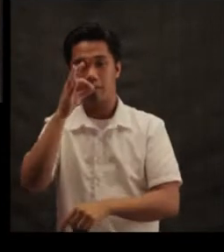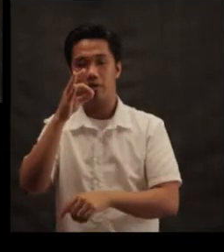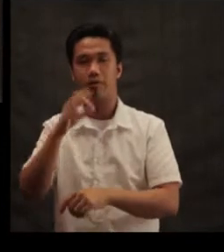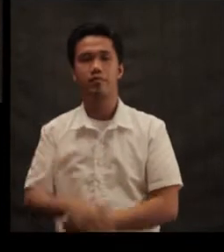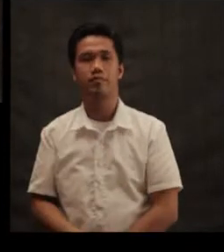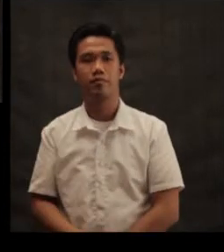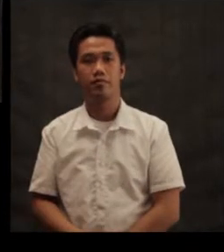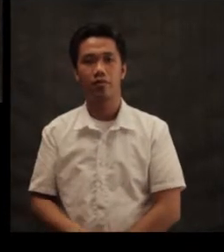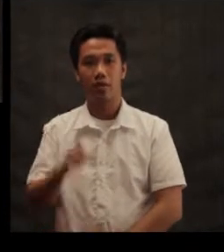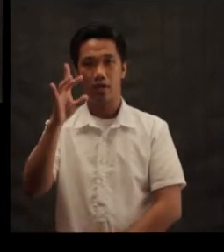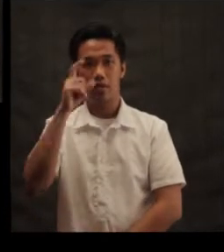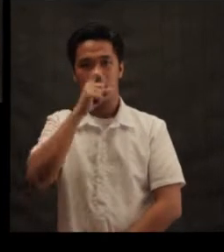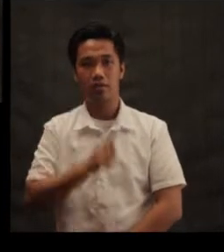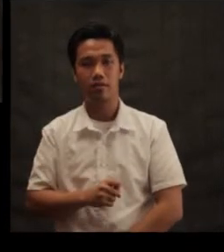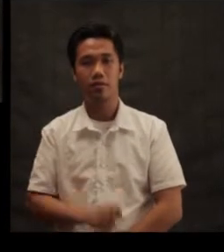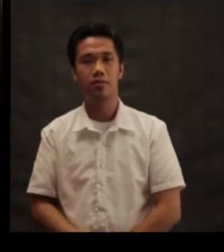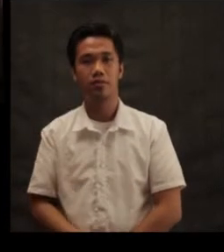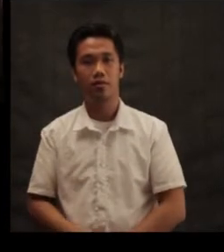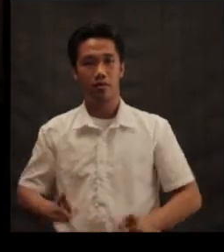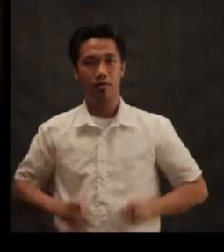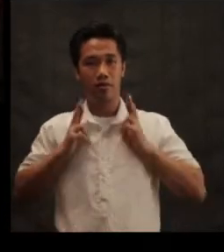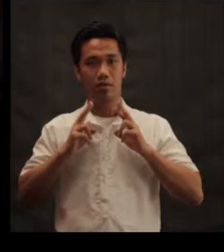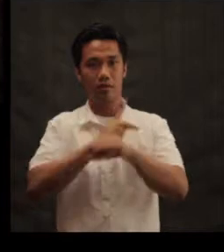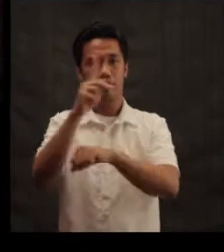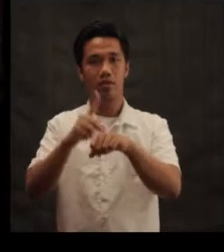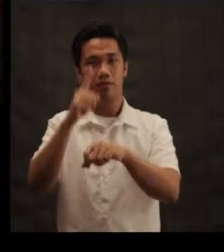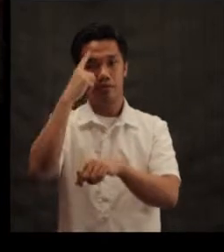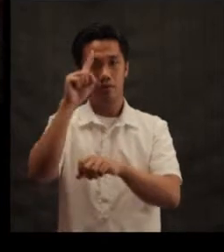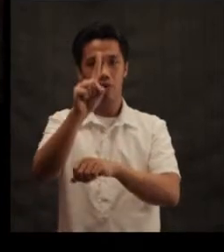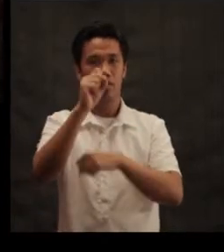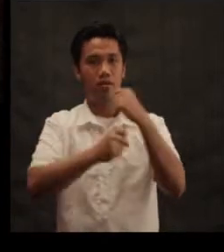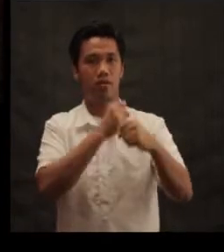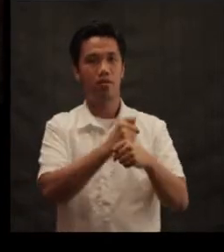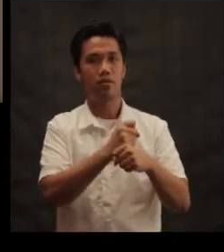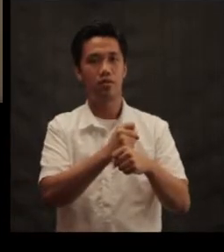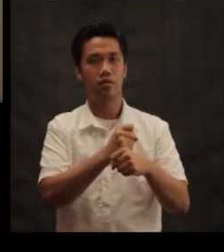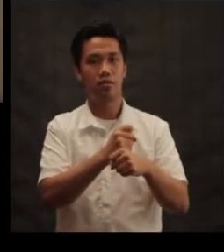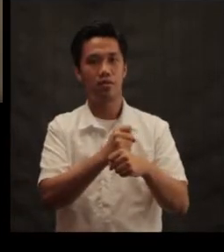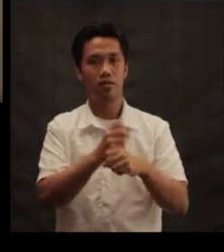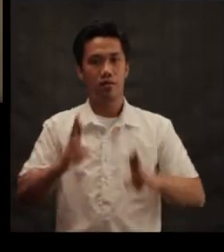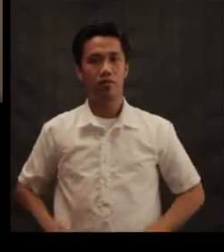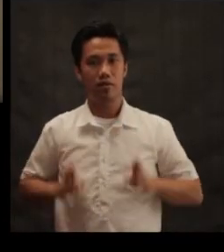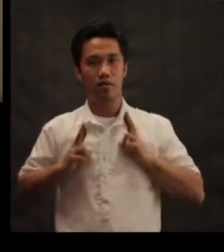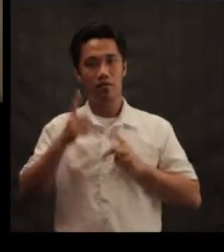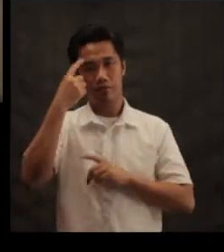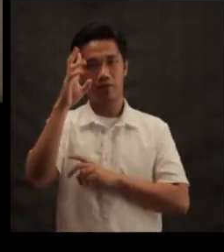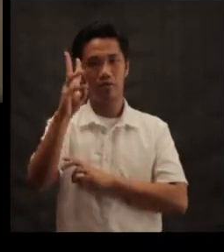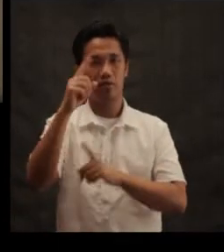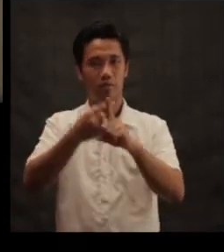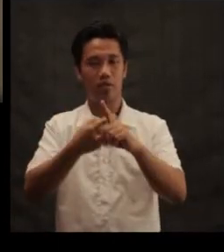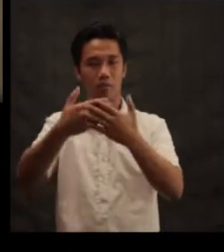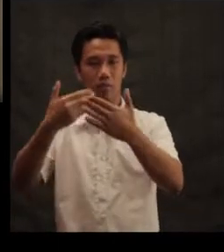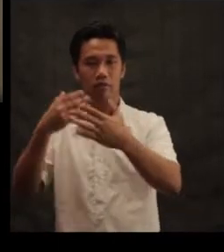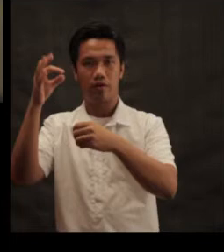PWD, 18 taong gulang pataas, may 1 taong paninirahan sa Pilipinas, at 6 na buwang paninirahan